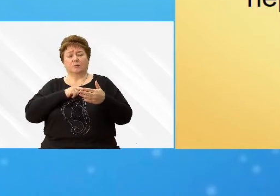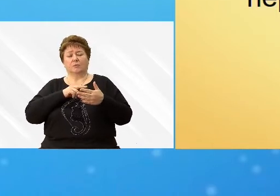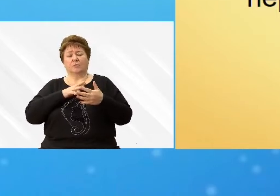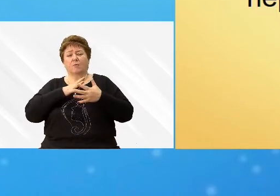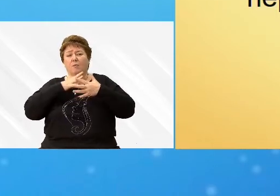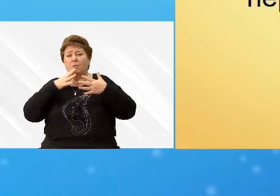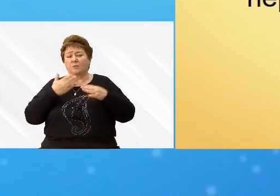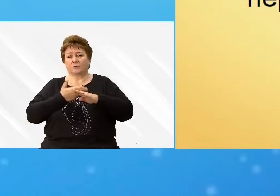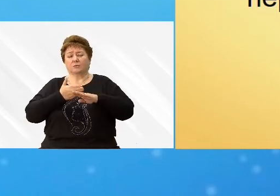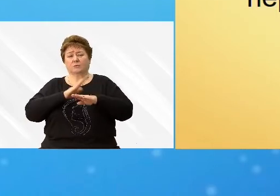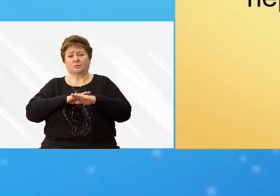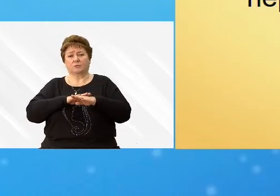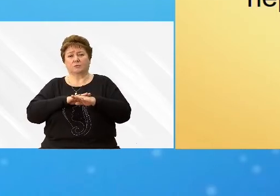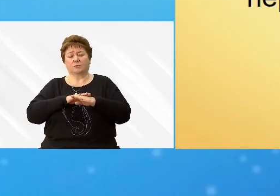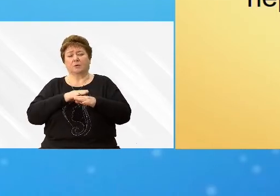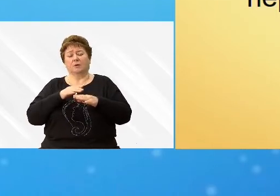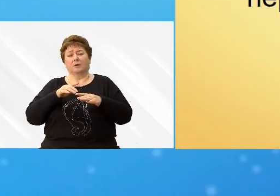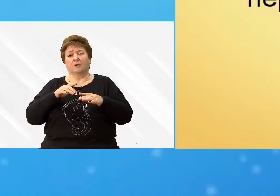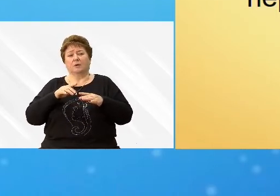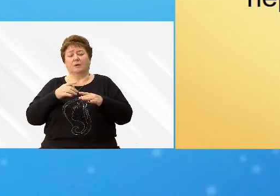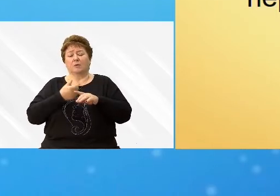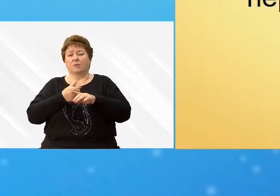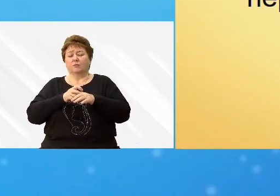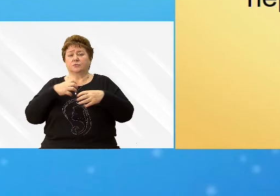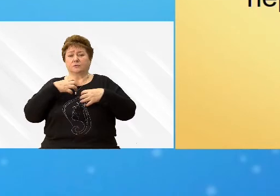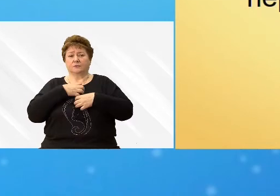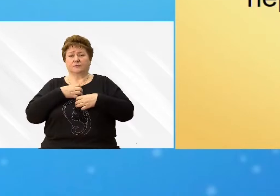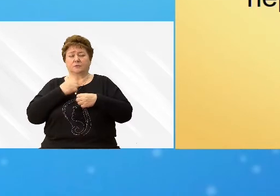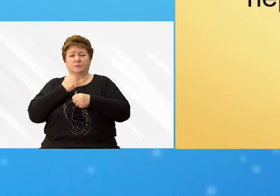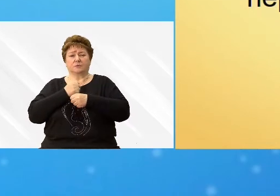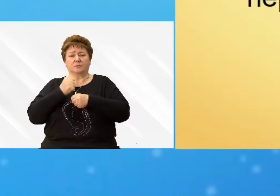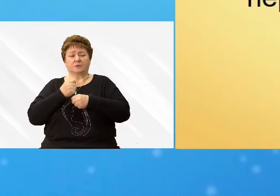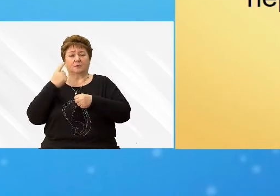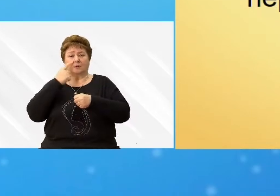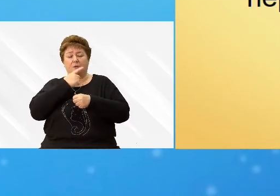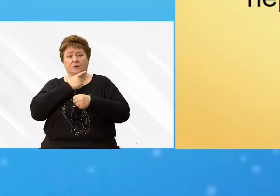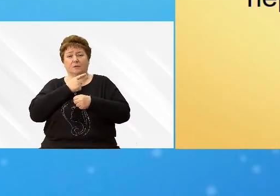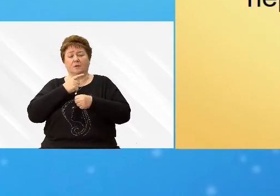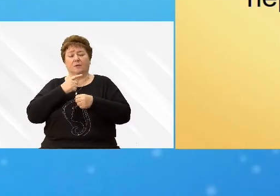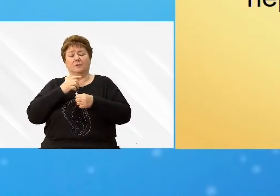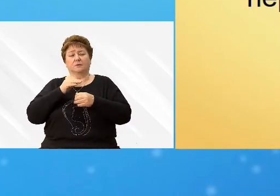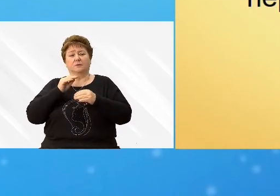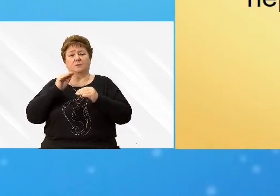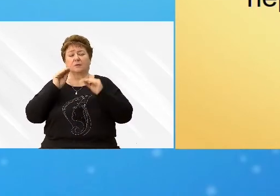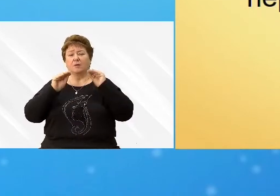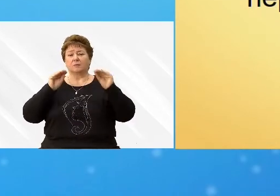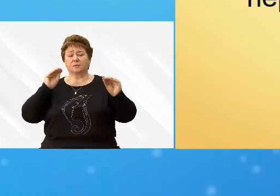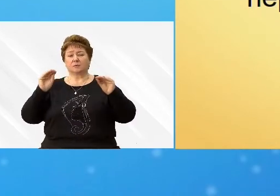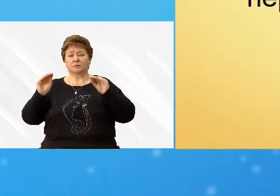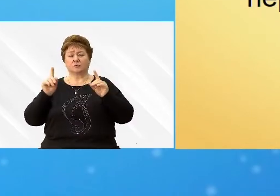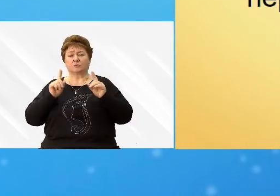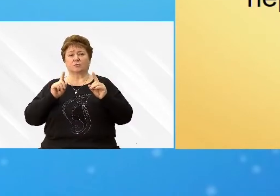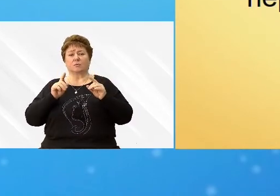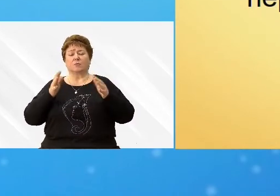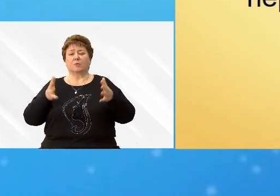перенапряжениям поэтому очень важно создать для глаз такую обстановку чтобы она